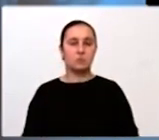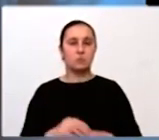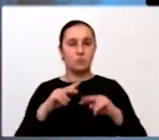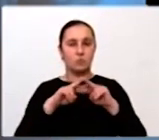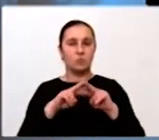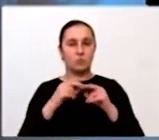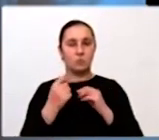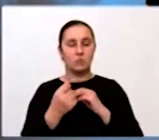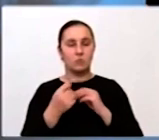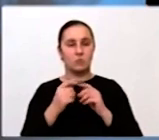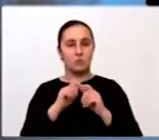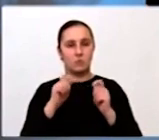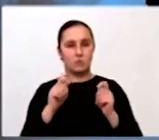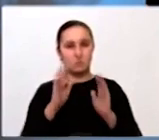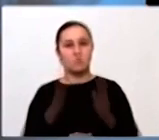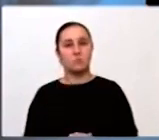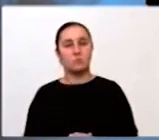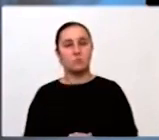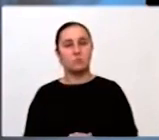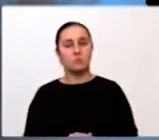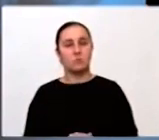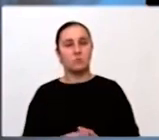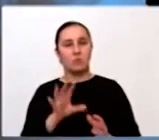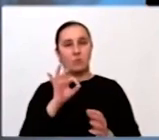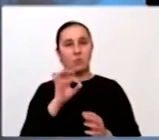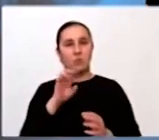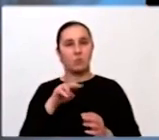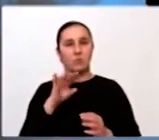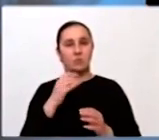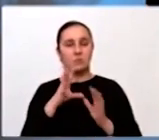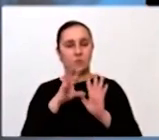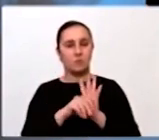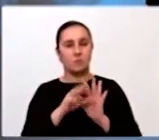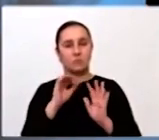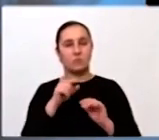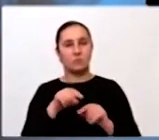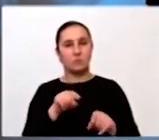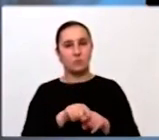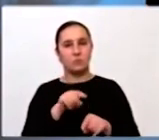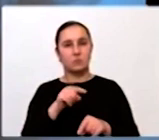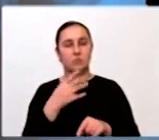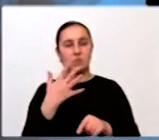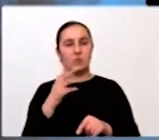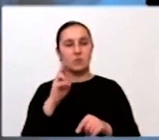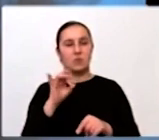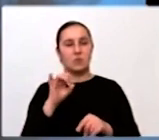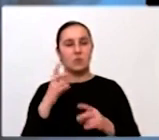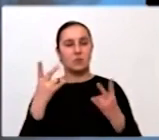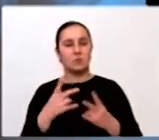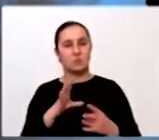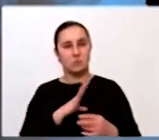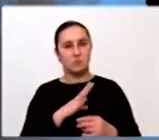yulduzcha yaratib olishimiz kerak bo'ladi. Optionga kiramiz va bu yerda demak 5 qirrali bo'lishi kerak